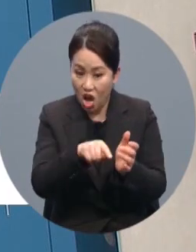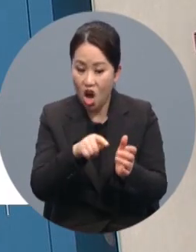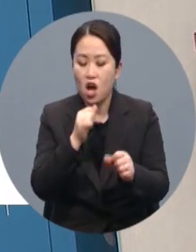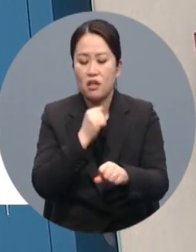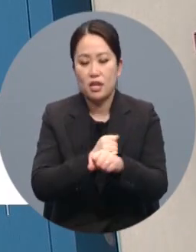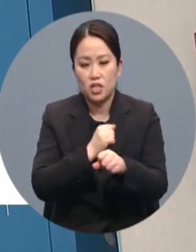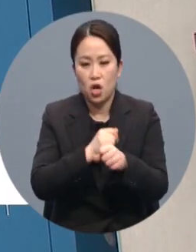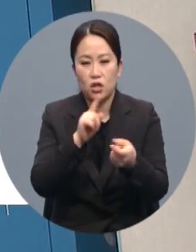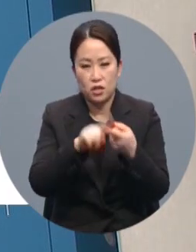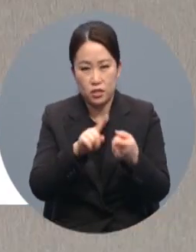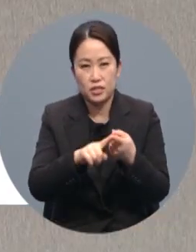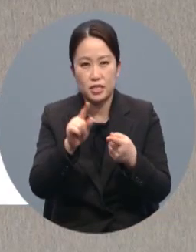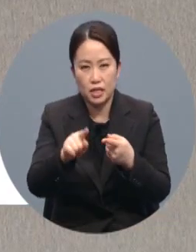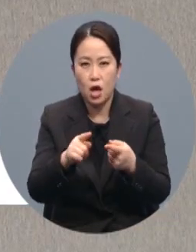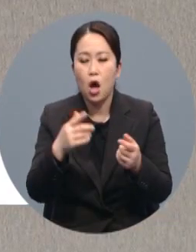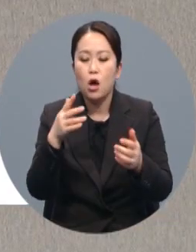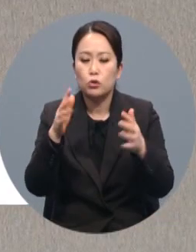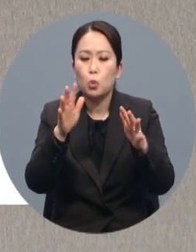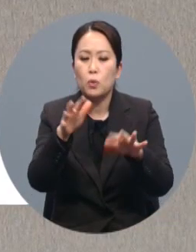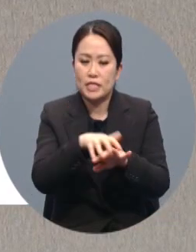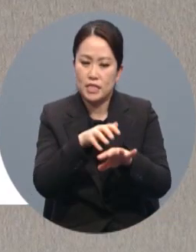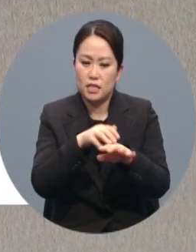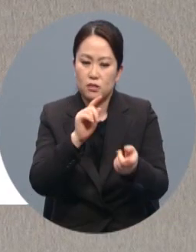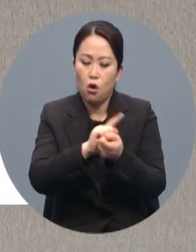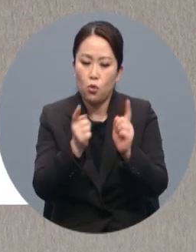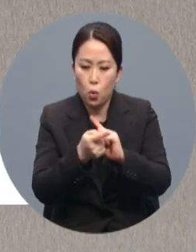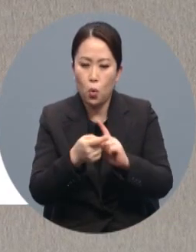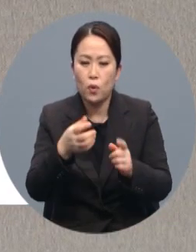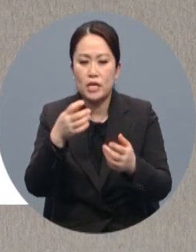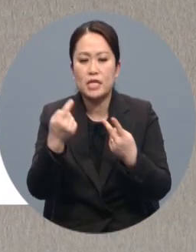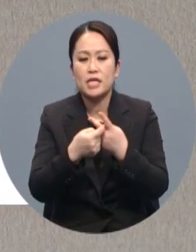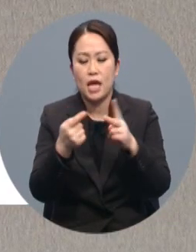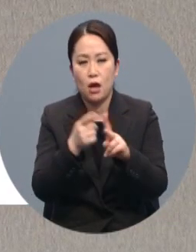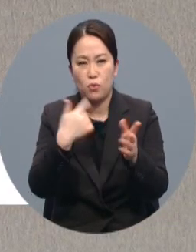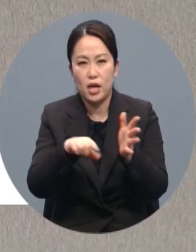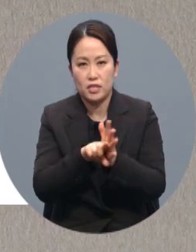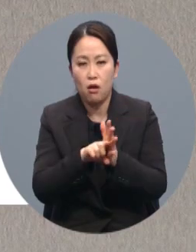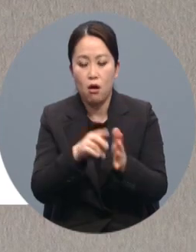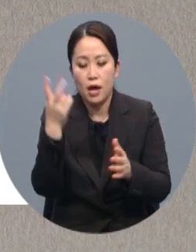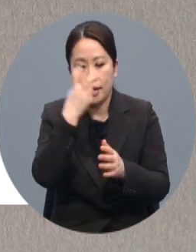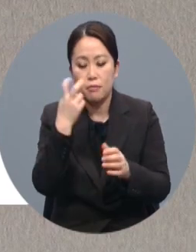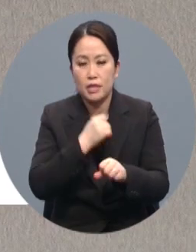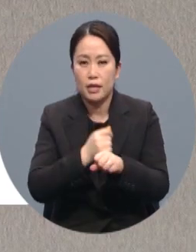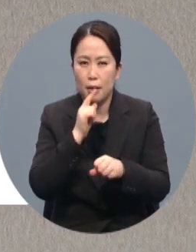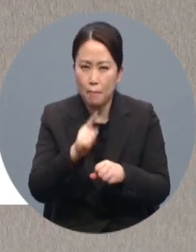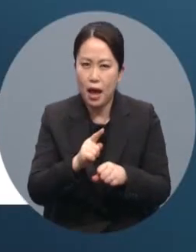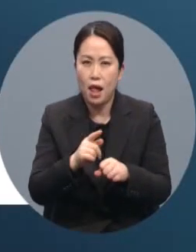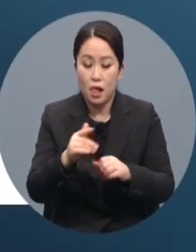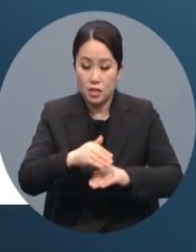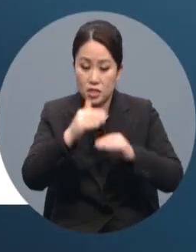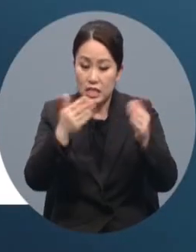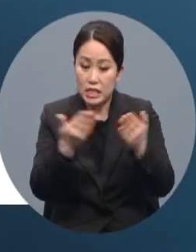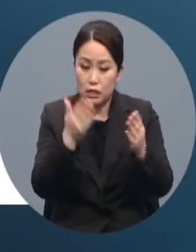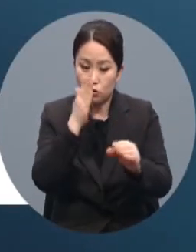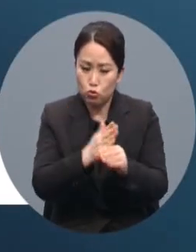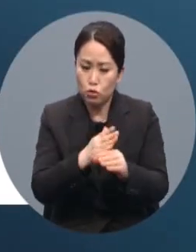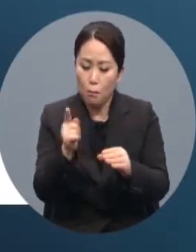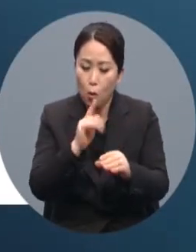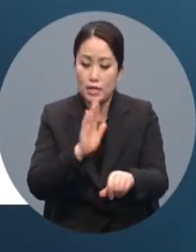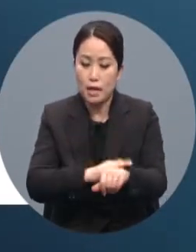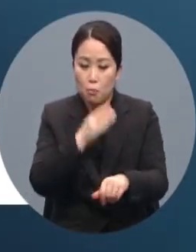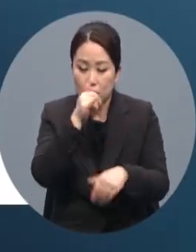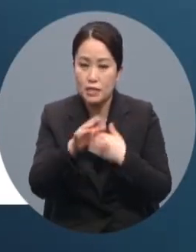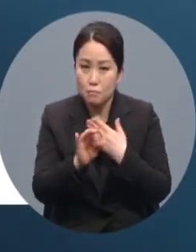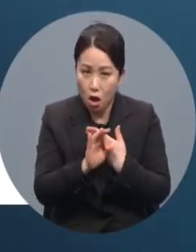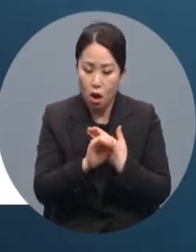해소하는 차원에서 감사를 실시했다고 밝혔습니다. 절차상 하자나 잘못된 부분을 되짚어 나중에 문제가